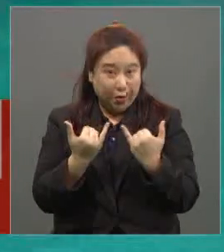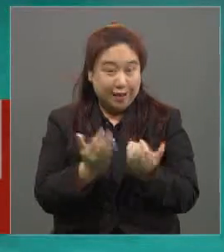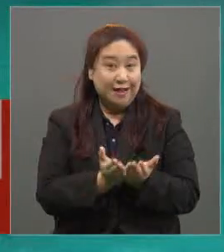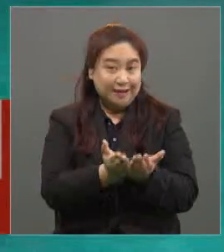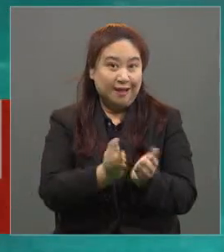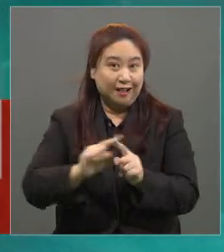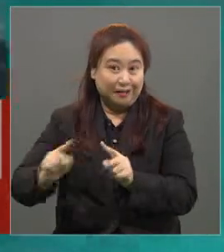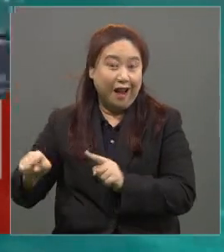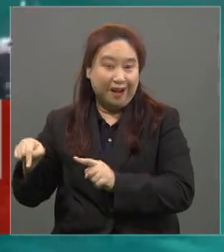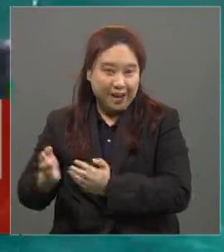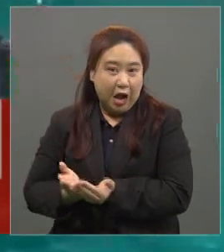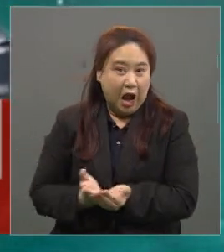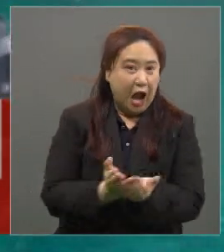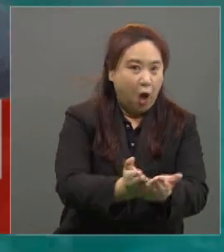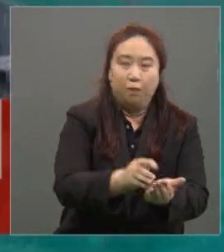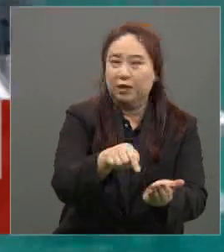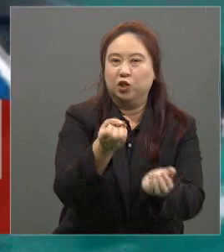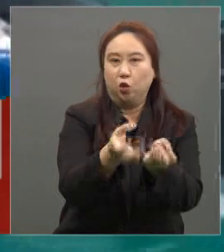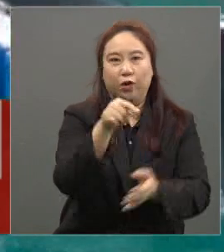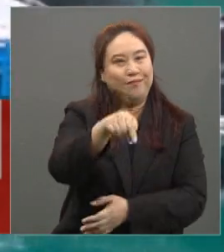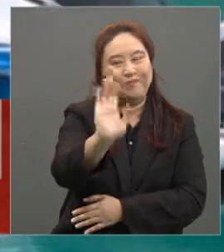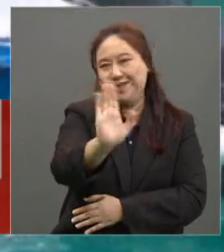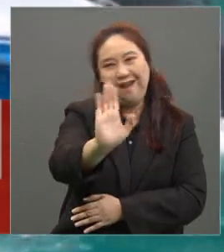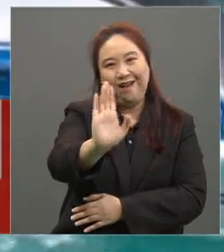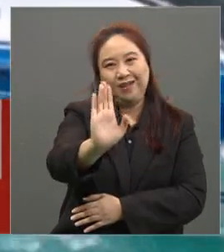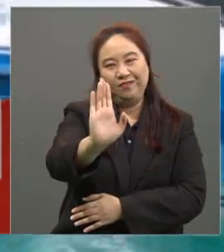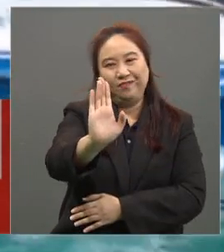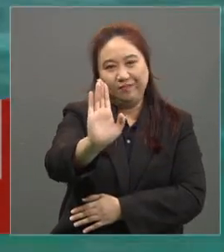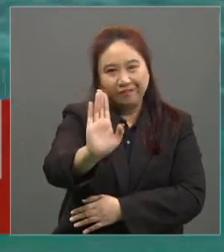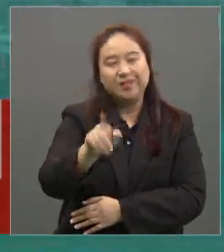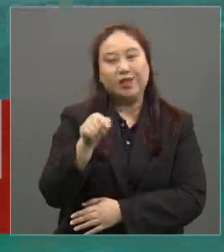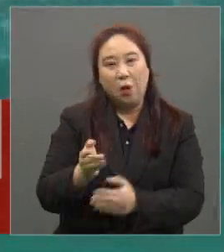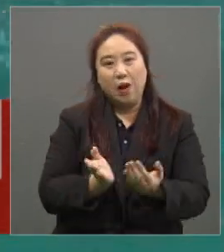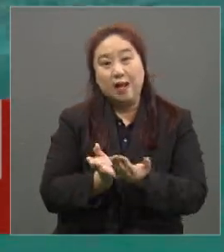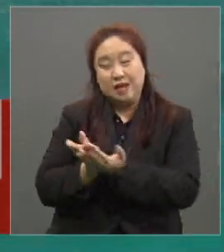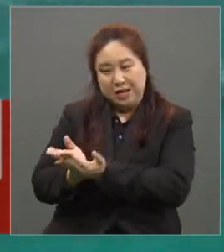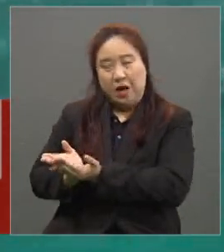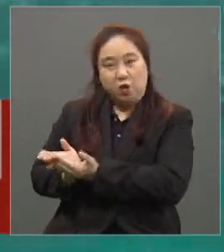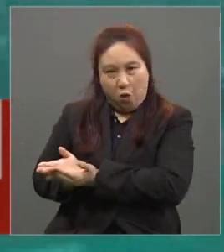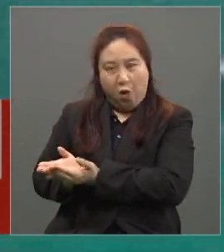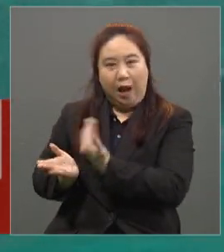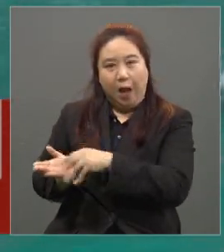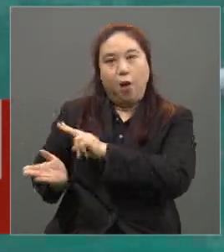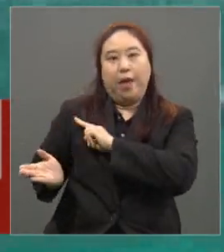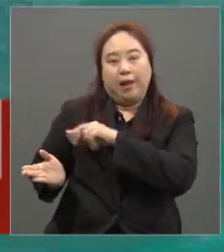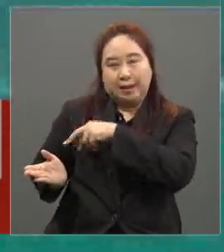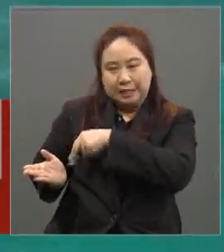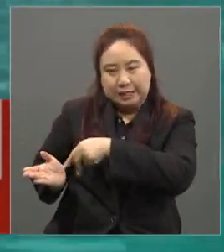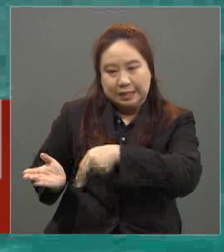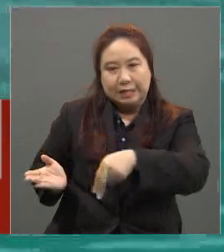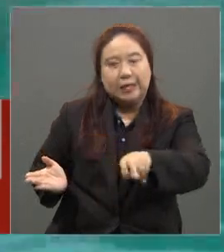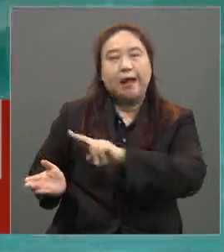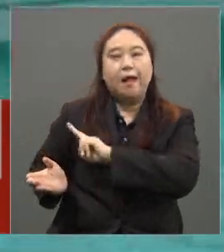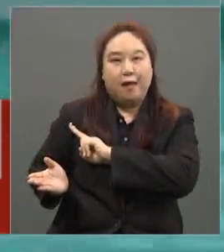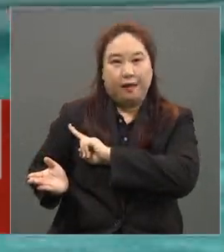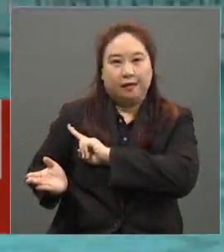ๆไม่สามารถที่จะมาจอดอยู่ที่บริเวณหน้าชายหาดได้นะคือจะเป็นลักษณะของไปจอดที่จุดนึงอ่ะค่ะแล้วก็เดินมาที่บริเวณชายหาดแล้วก็